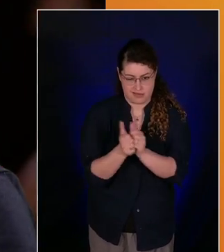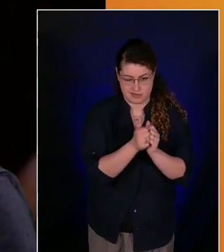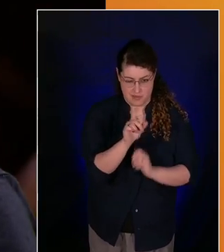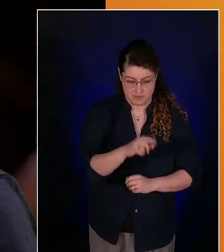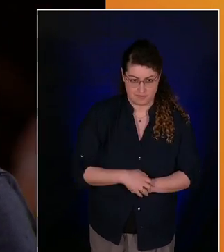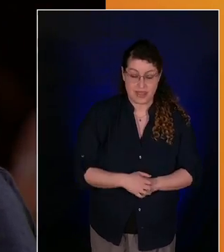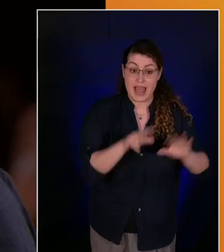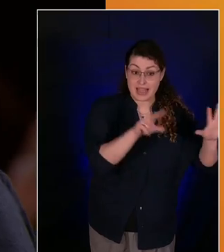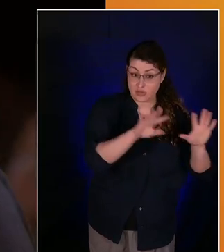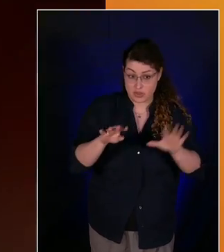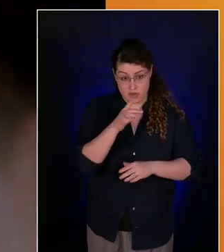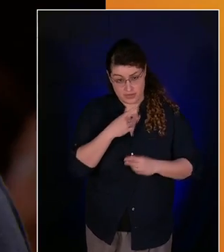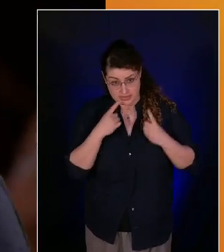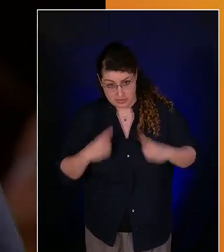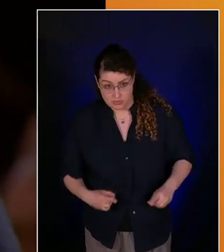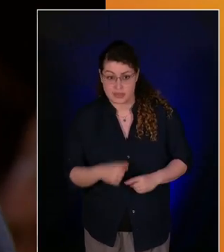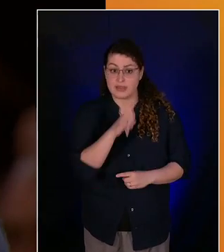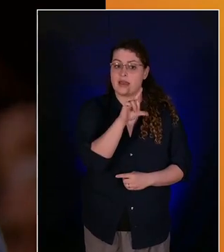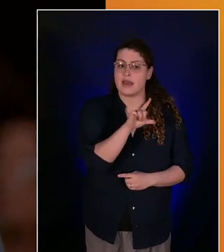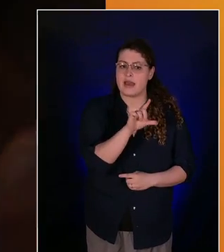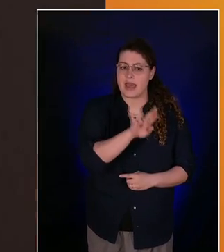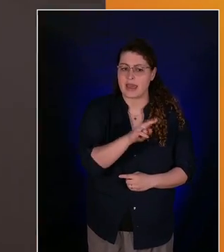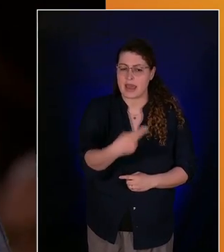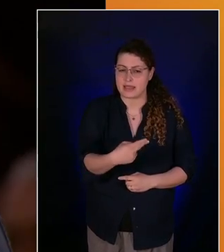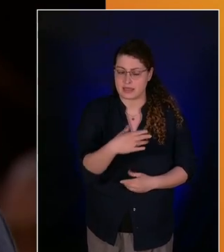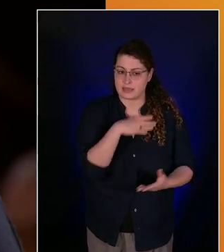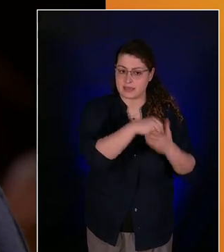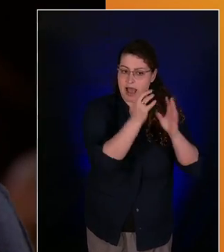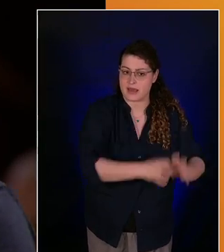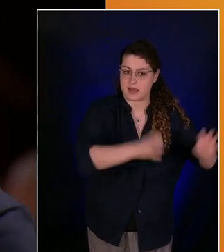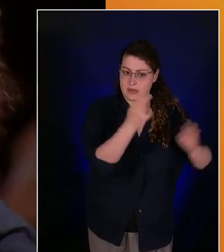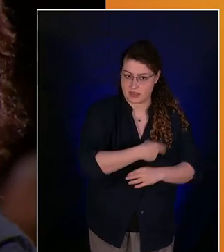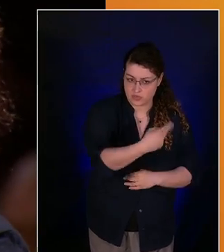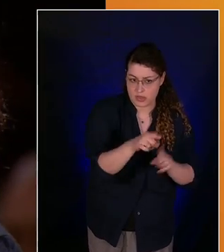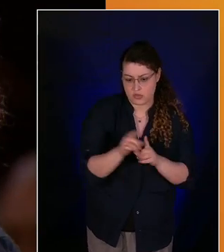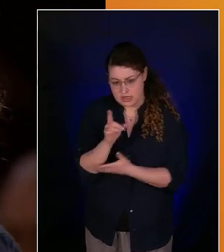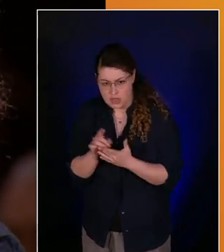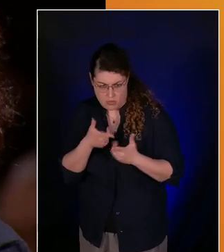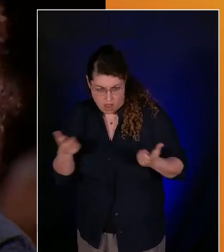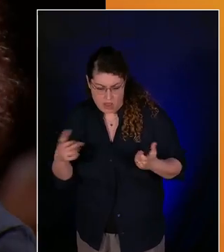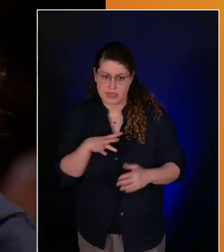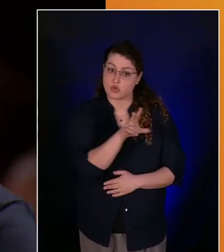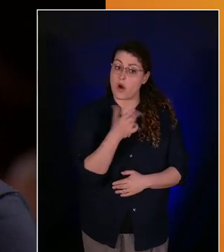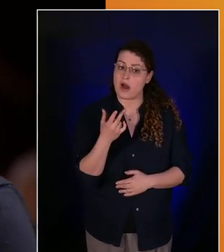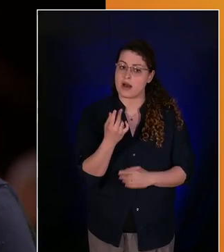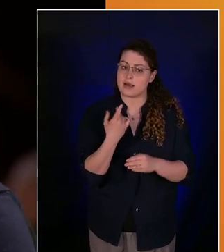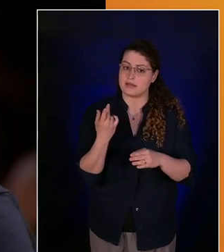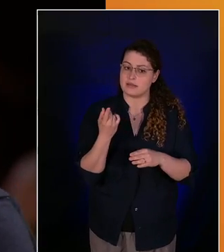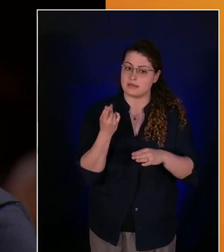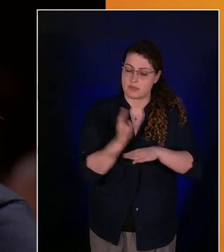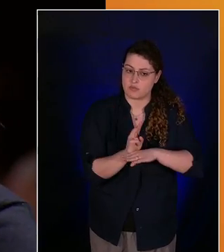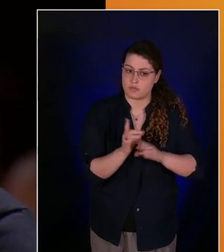89 députés Ren à l'Assemblée la situation au niveau du département il y a trois députés qui viennent de la